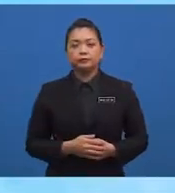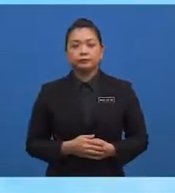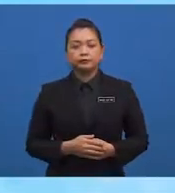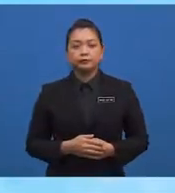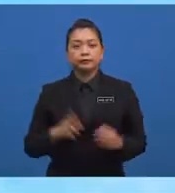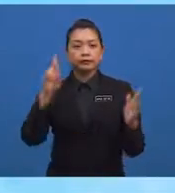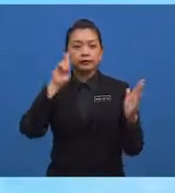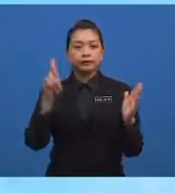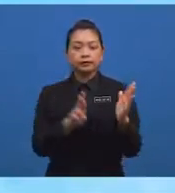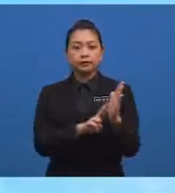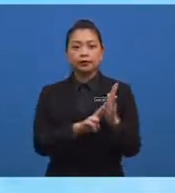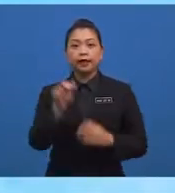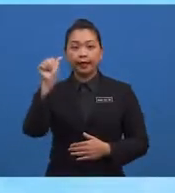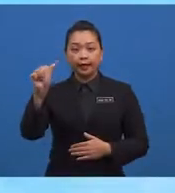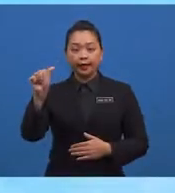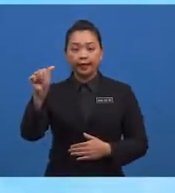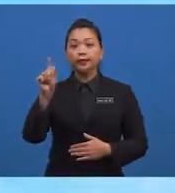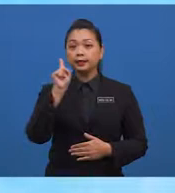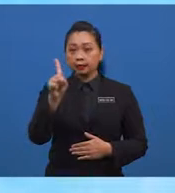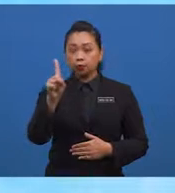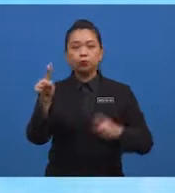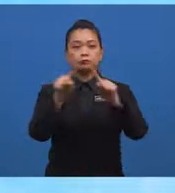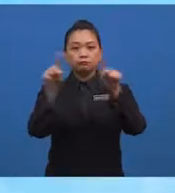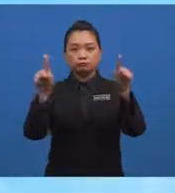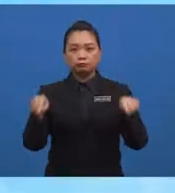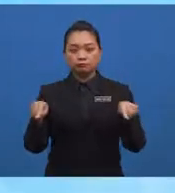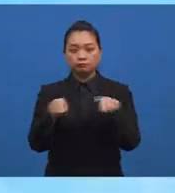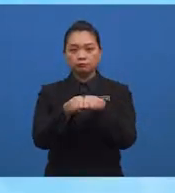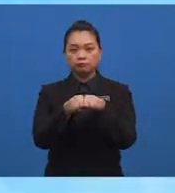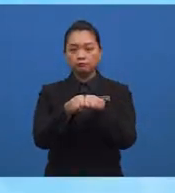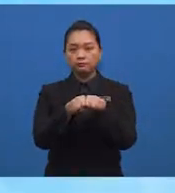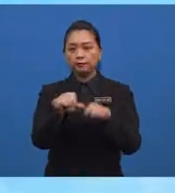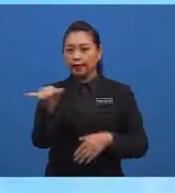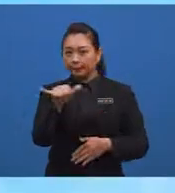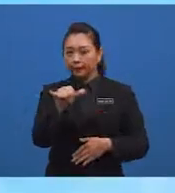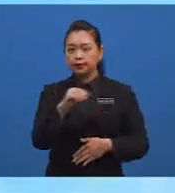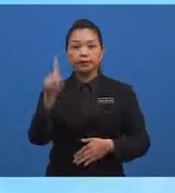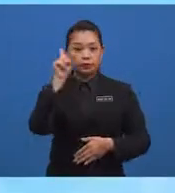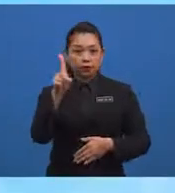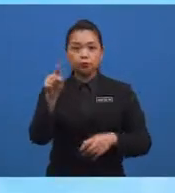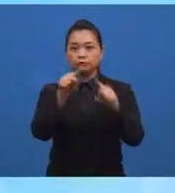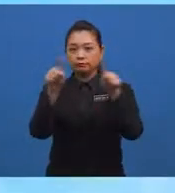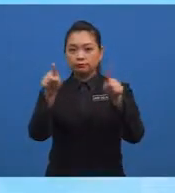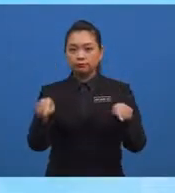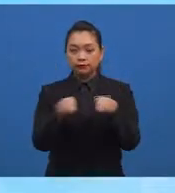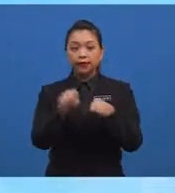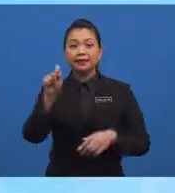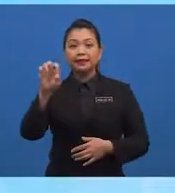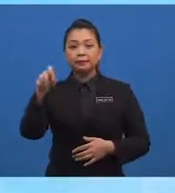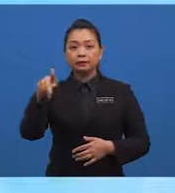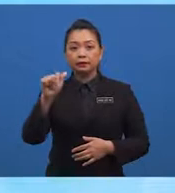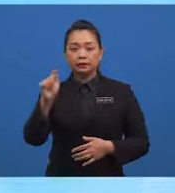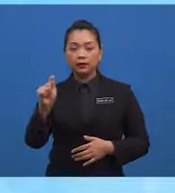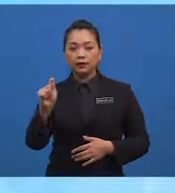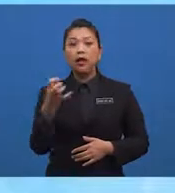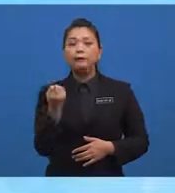Rajah A menunjukkan sebuah segi empat sama dan sebuah segi empat tepat.